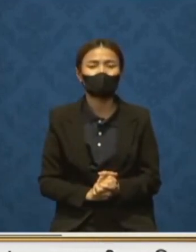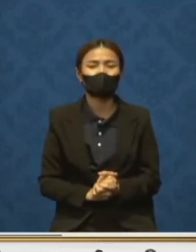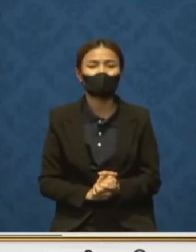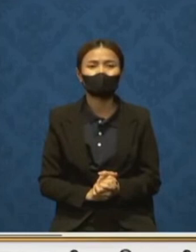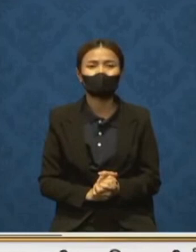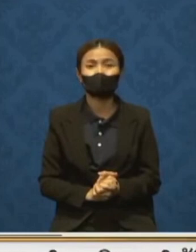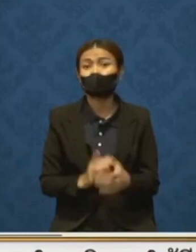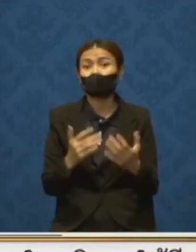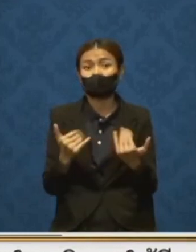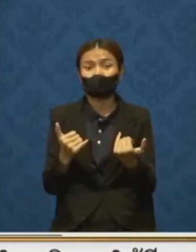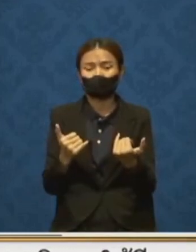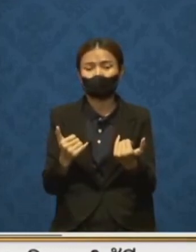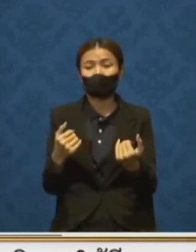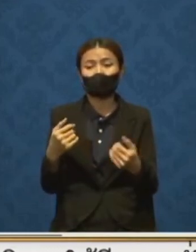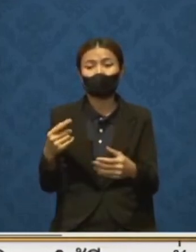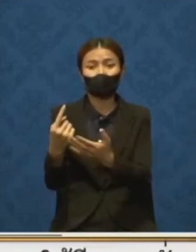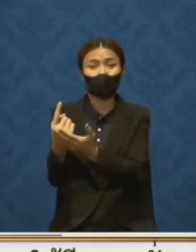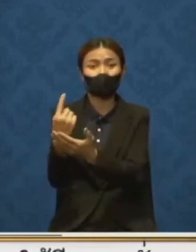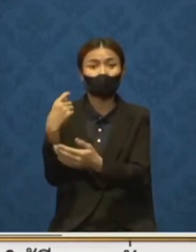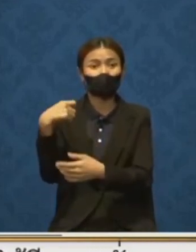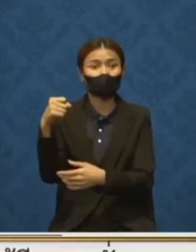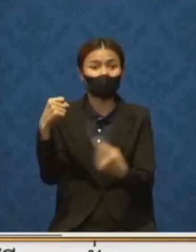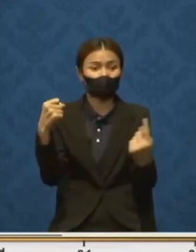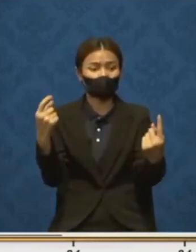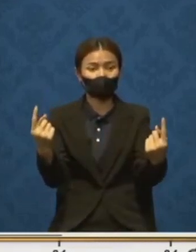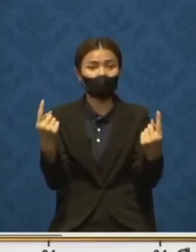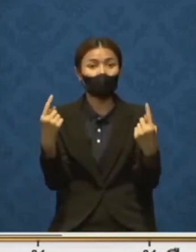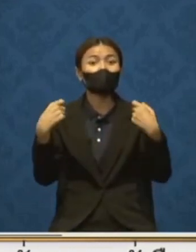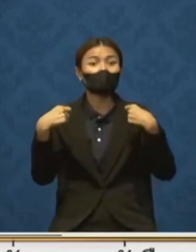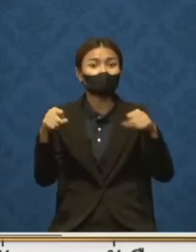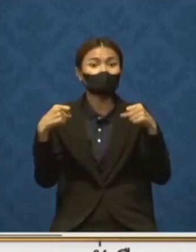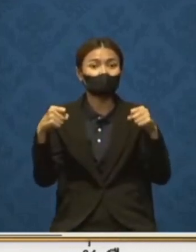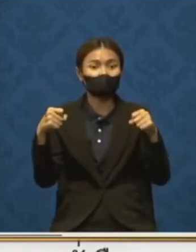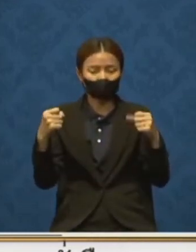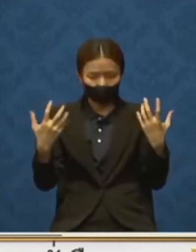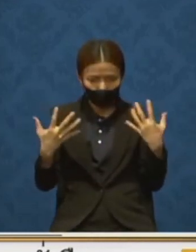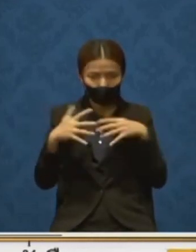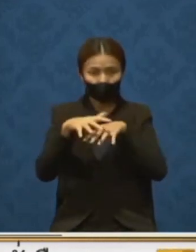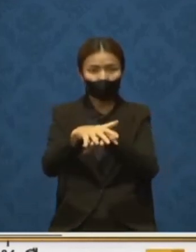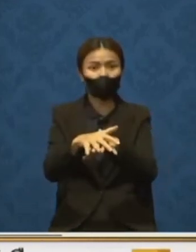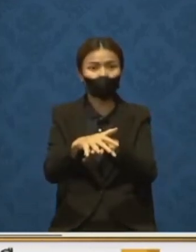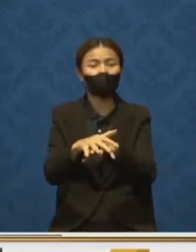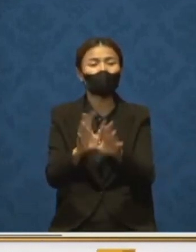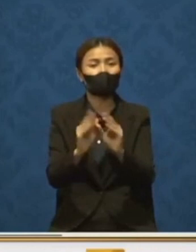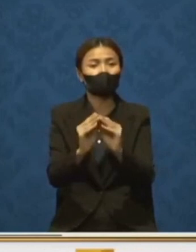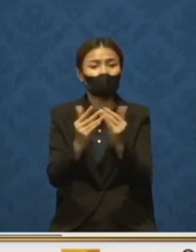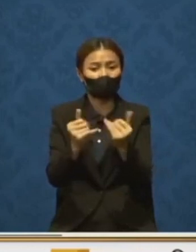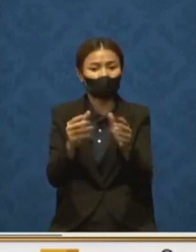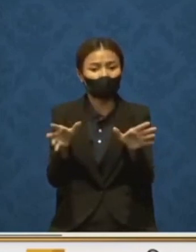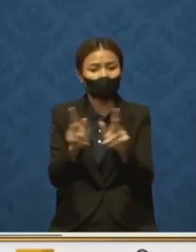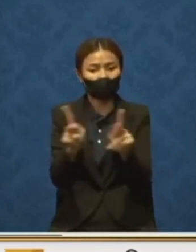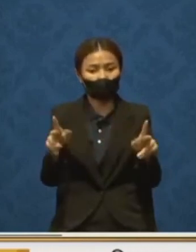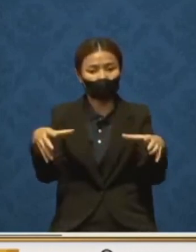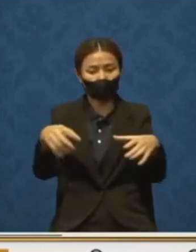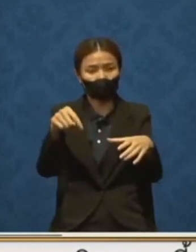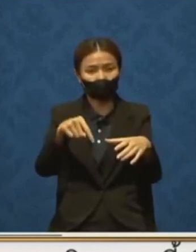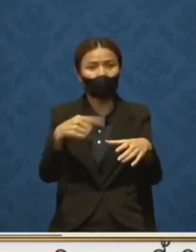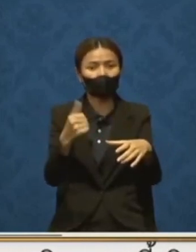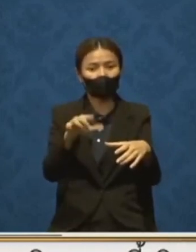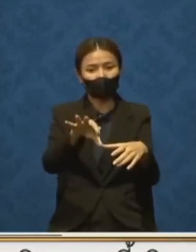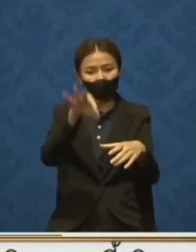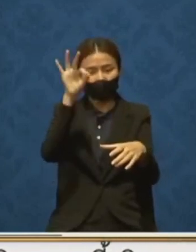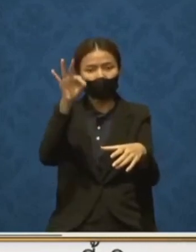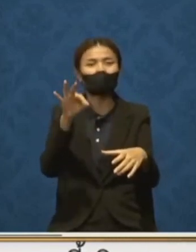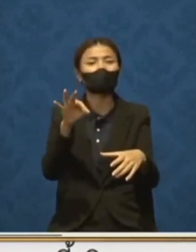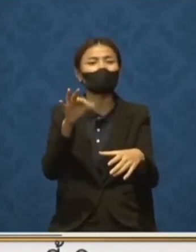คณะกรรมการได้มีมติเลือกตำแหน่งในคณะกรรมการประกอบด้วยนายสุรชัยลิ้มเลิศชัยเป็นประธาน